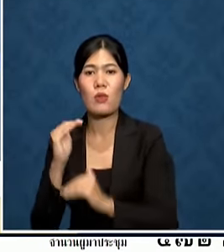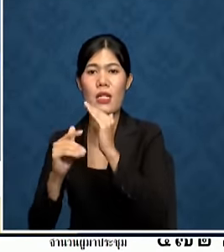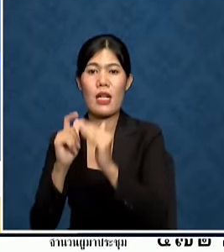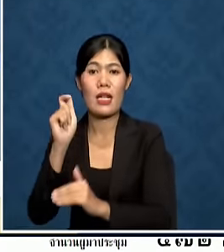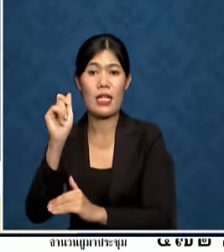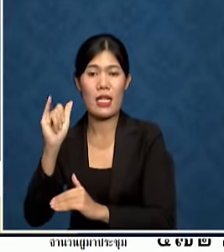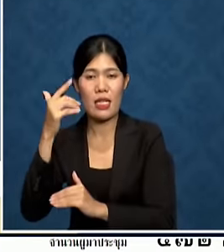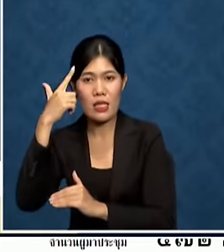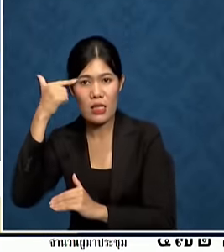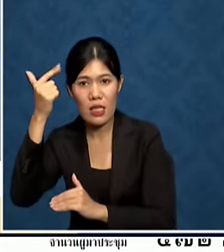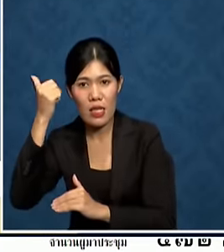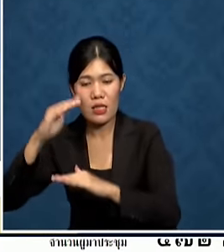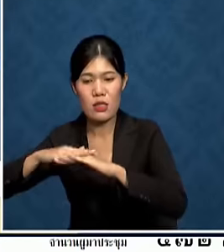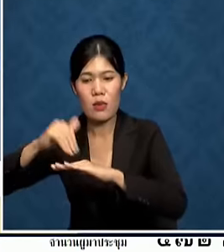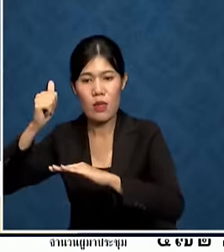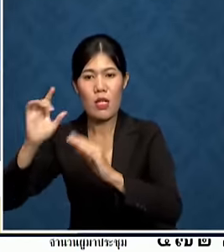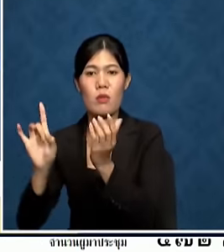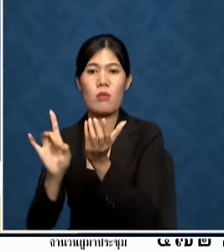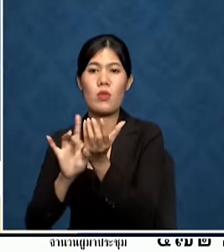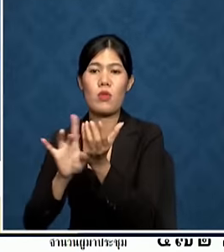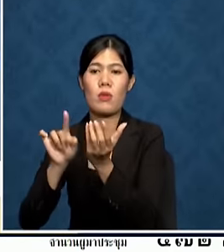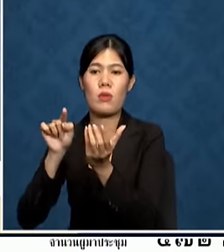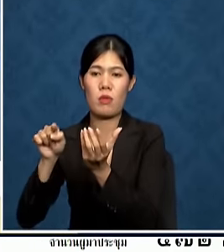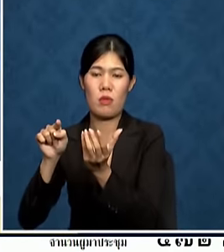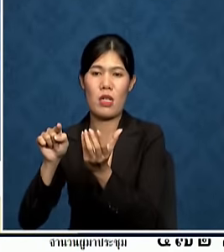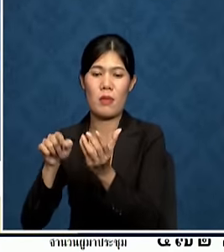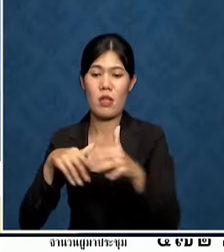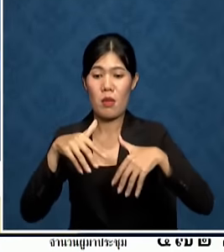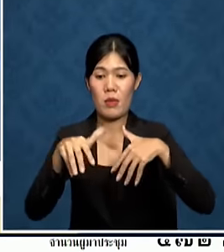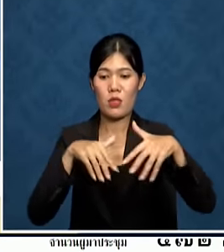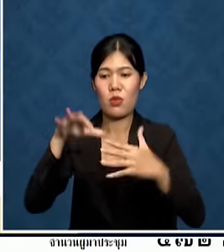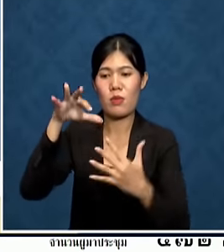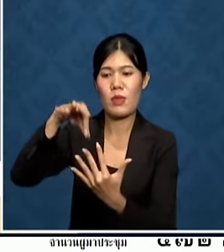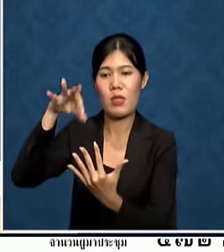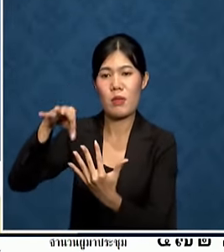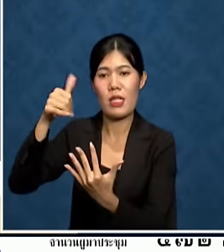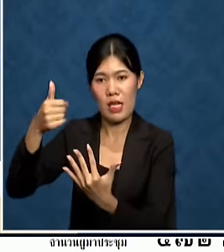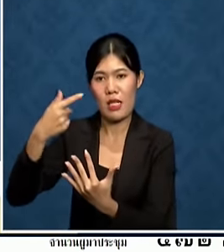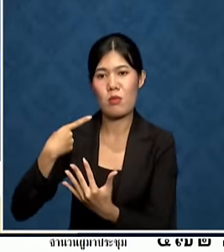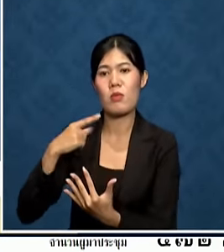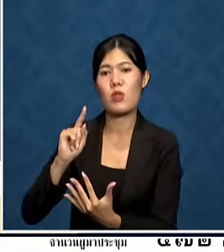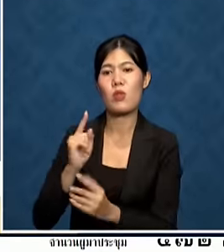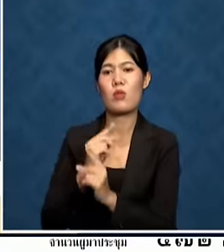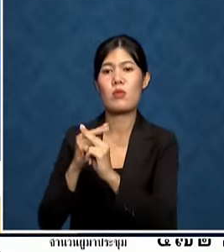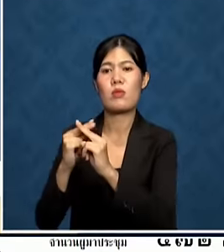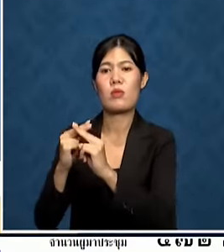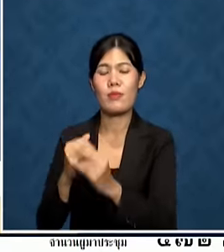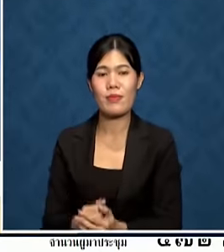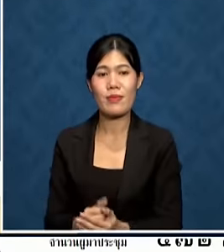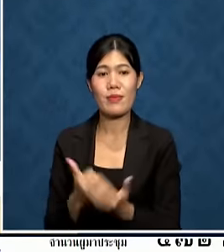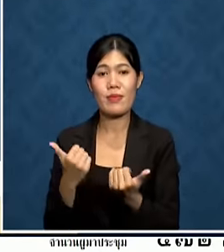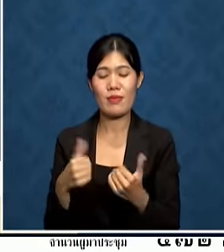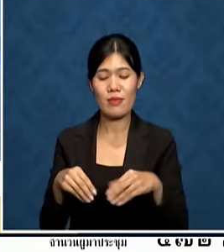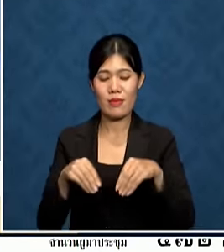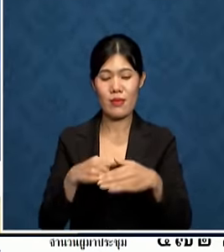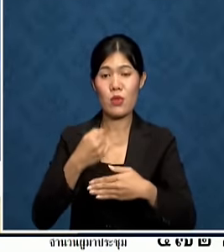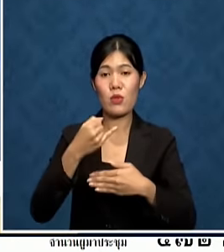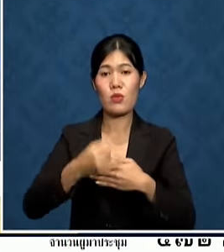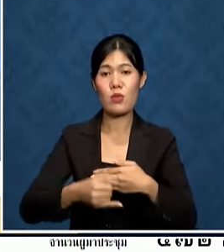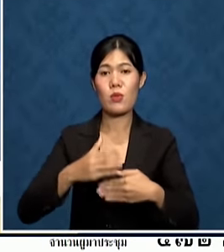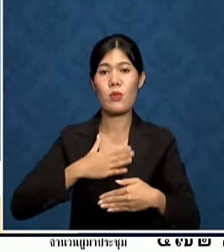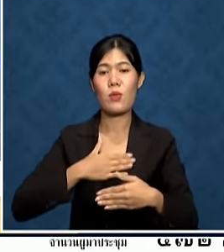ขึ้นมีคุณภาพสูงขึ้นขณะเดียวกันประชาชนก็ได้ประโยชน์สูงสุดก่อนผมจะจบการอภิปรายนะครับอยากแสดงให้ท่าน